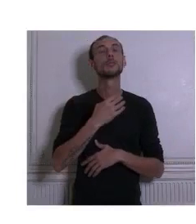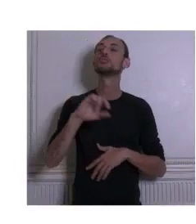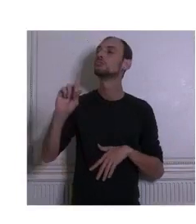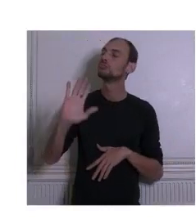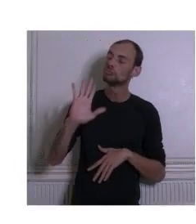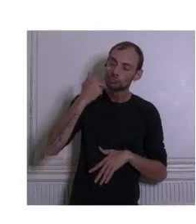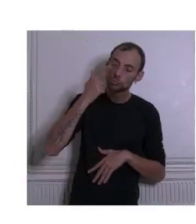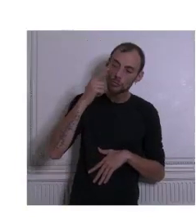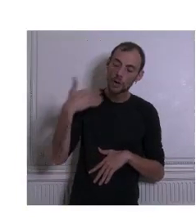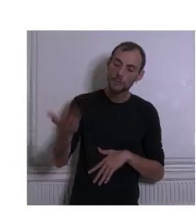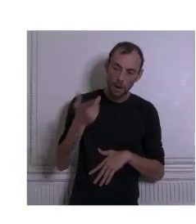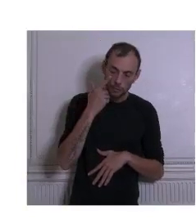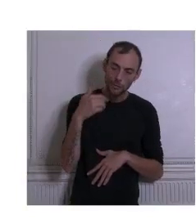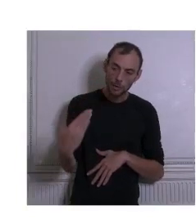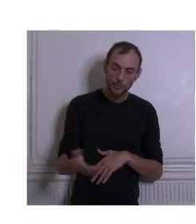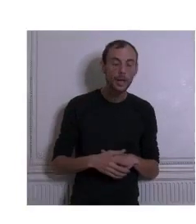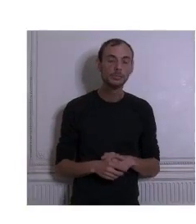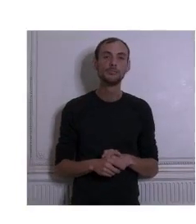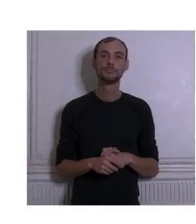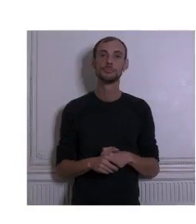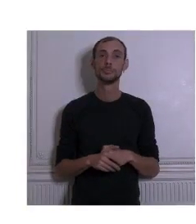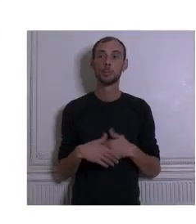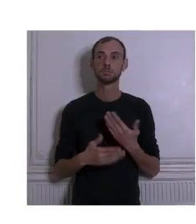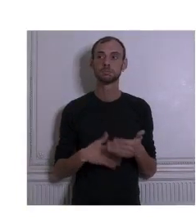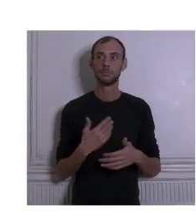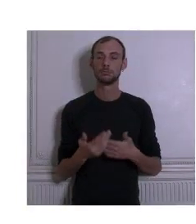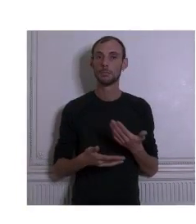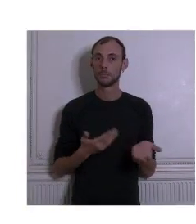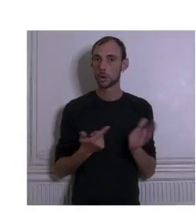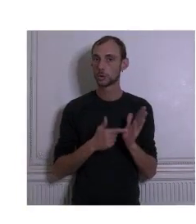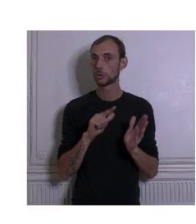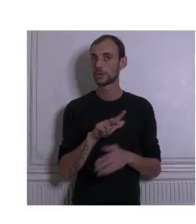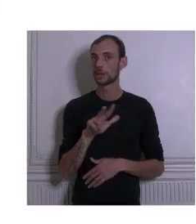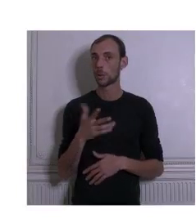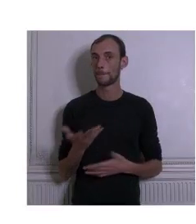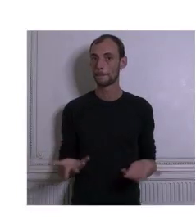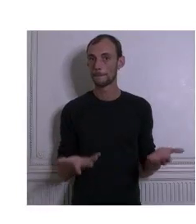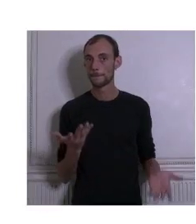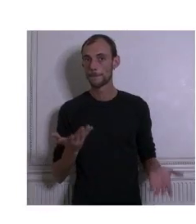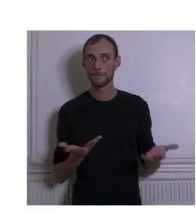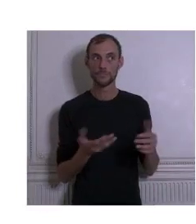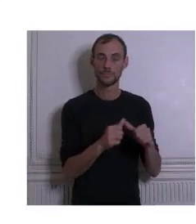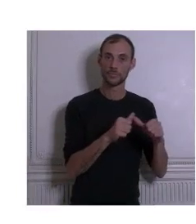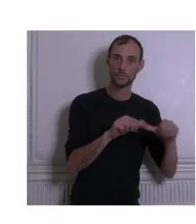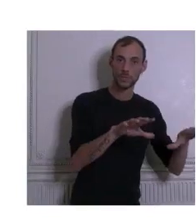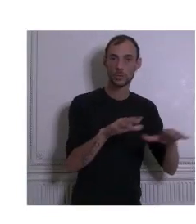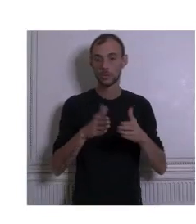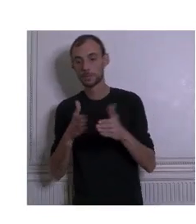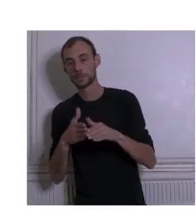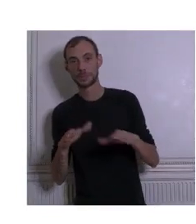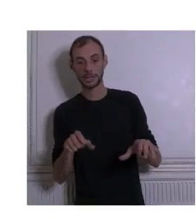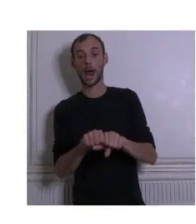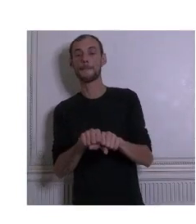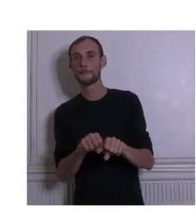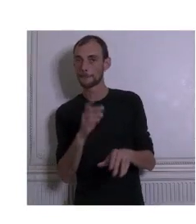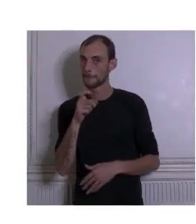fait des analyses, que ce soit en Europe, que ce soit en France, l'énergie nucléaire était notre fleuron. Et aujourd'hui, on va avoir du mal, même si le gouvernement a enfin